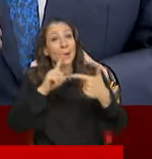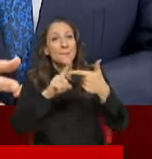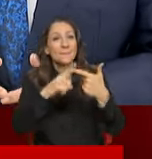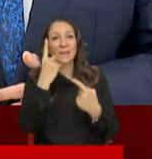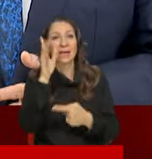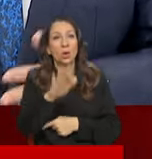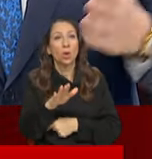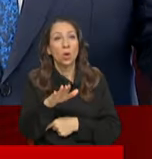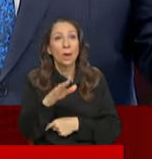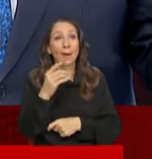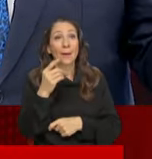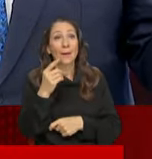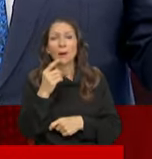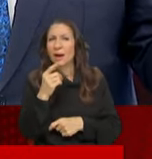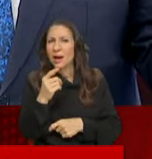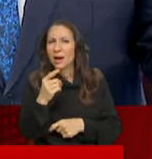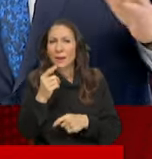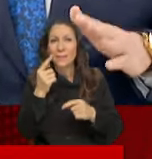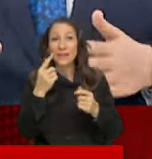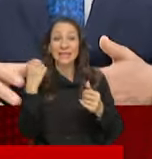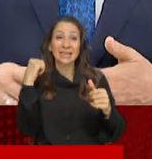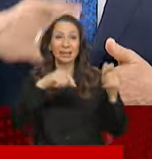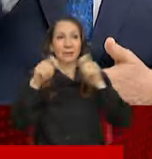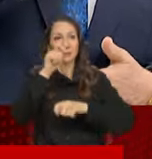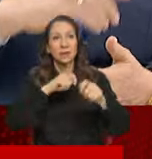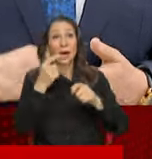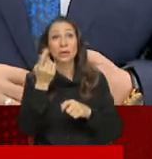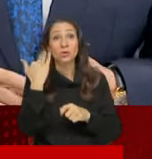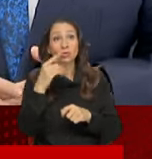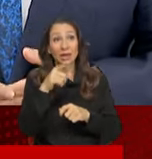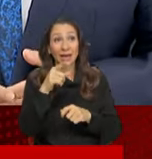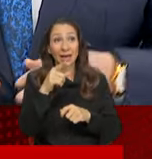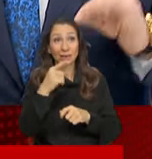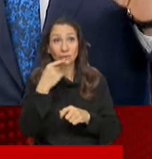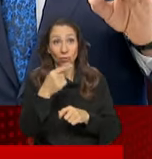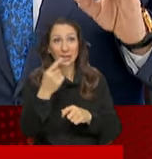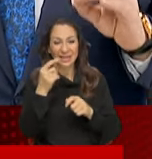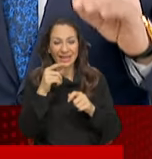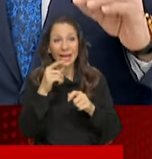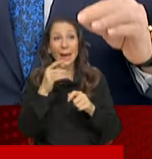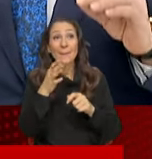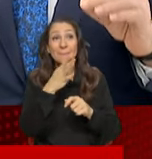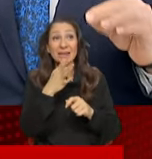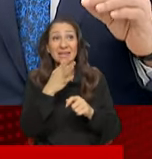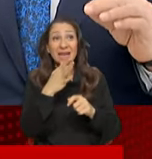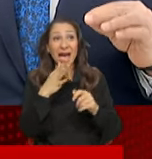yapılacak iş var bin stonun yenilenmesi bakın bir şey daha söyledim Az önce yayından önce de size söylüyordum bilgi altlığı anlamında